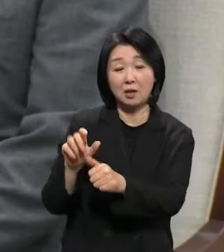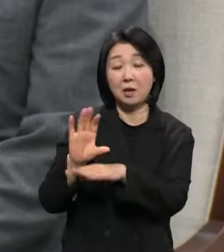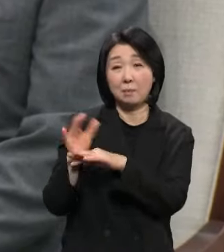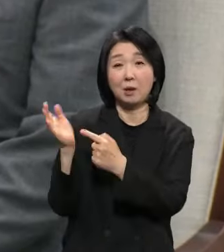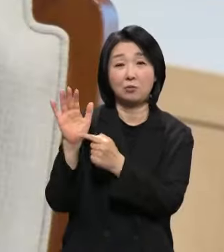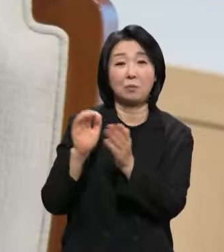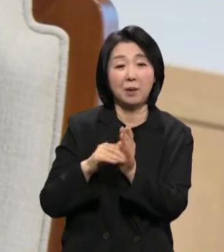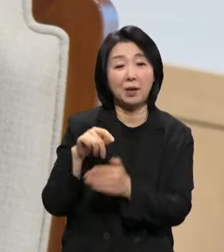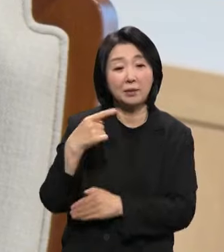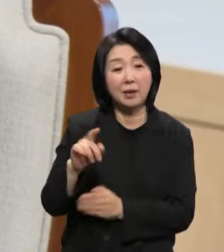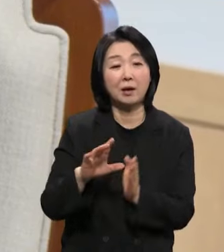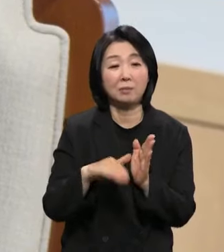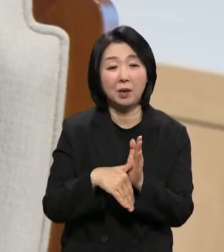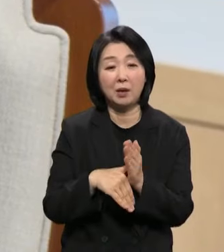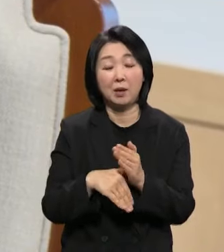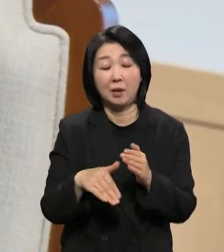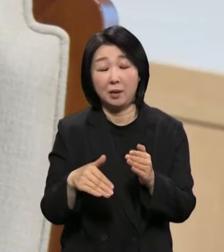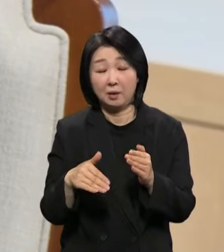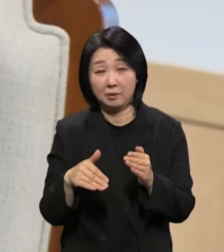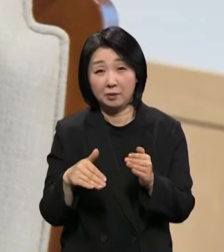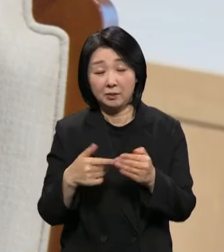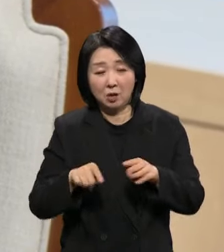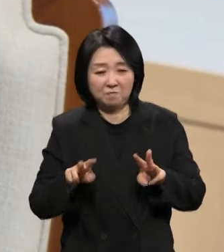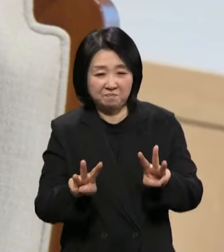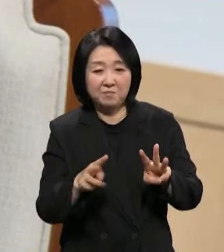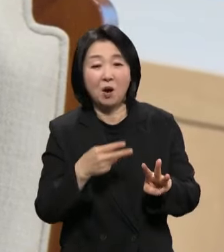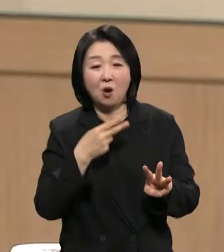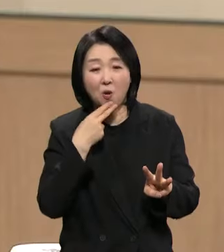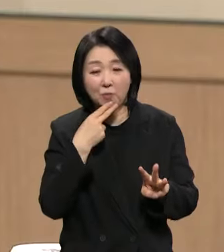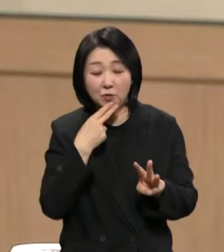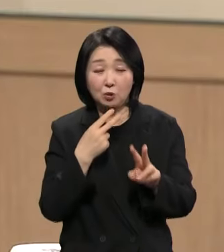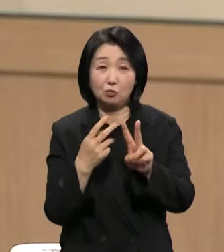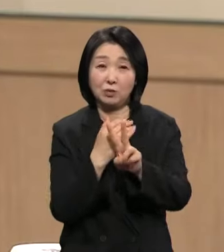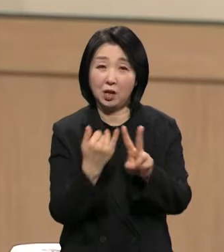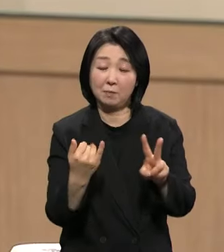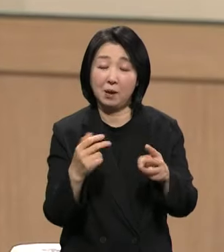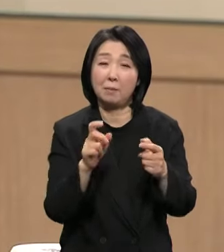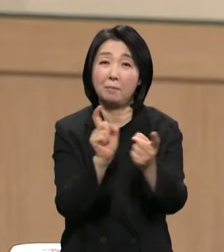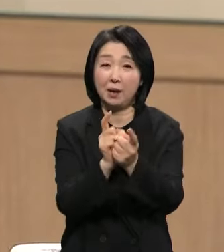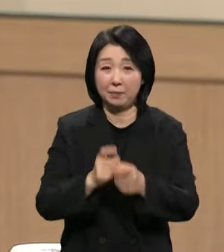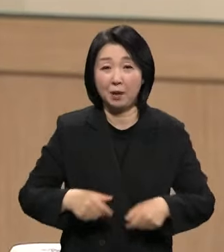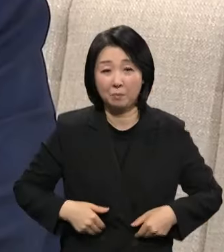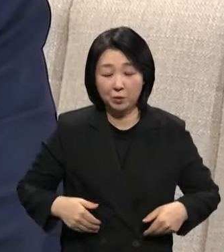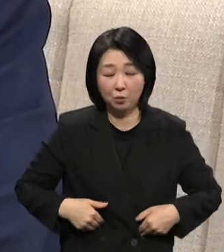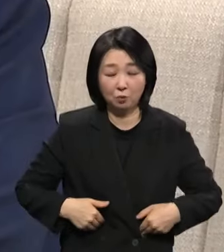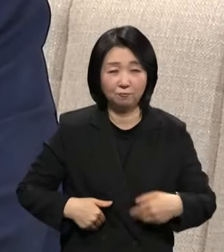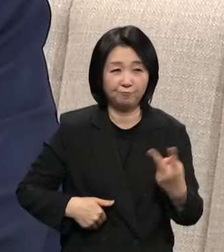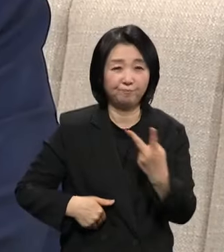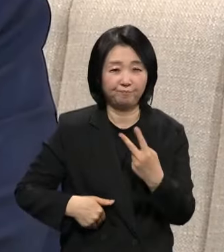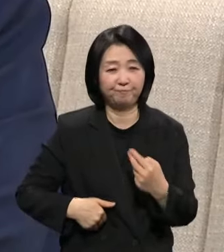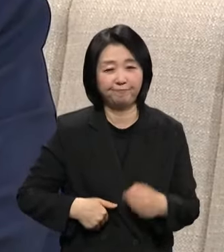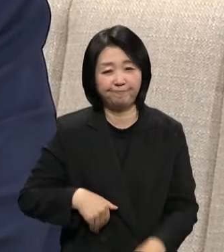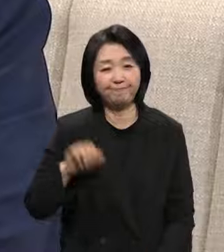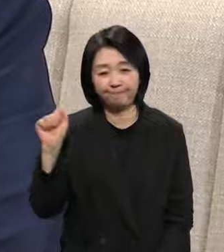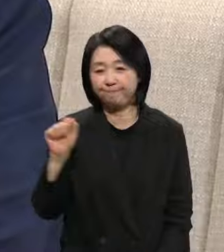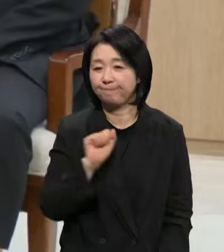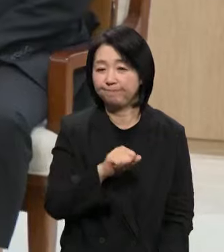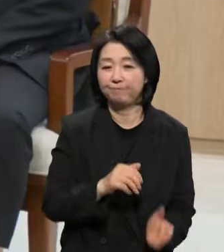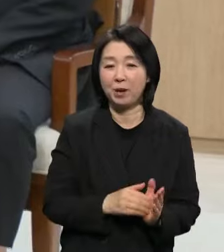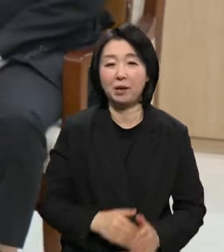출연해 다음번엔 배석자 없이 두 분만 따로 만나시라고 제안했는데 두 분 모두 고개를 끄덕였다고